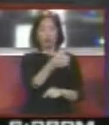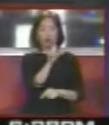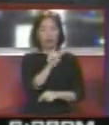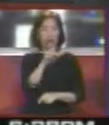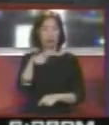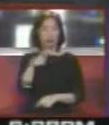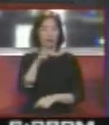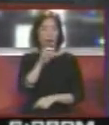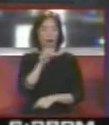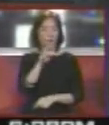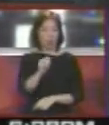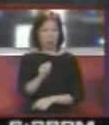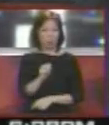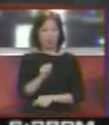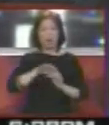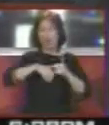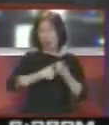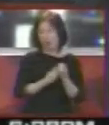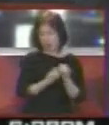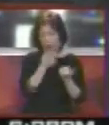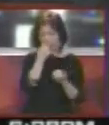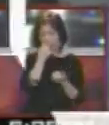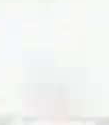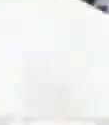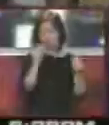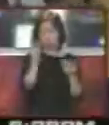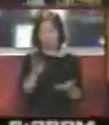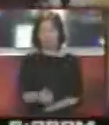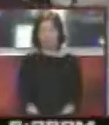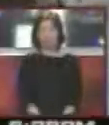Kung paano, Patricia Mangune, ikwento mo.